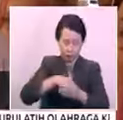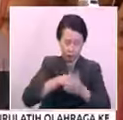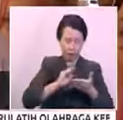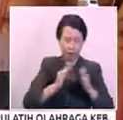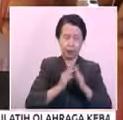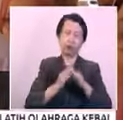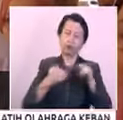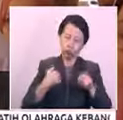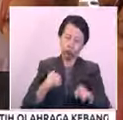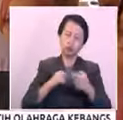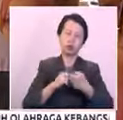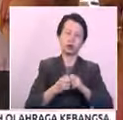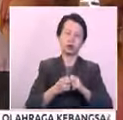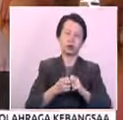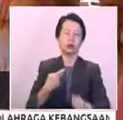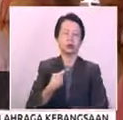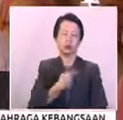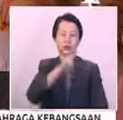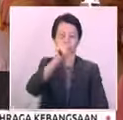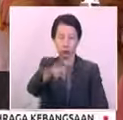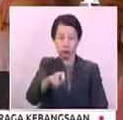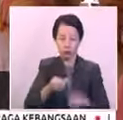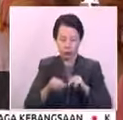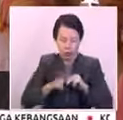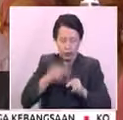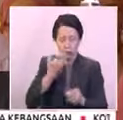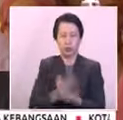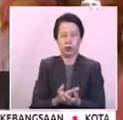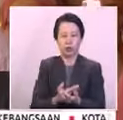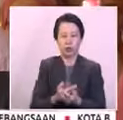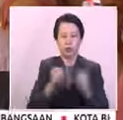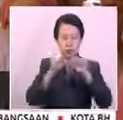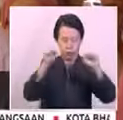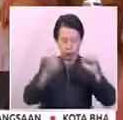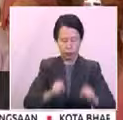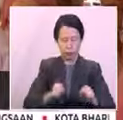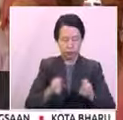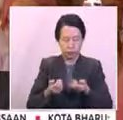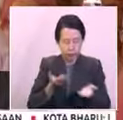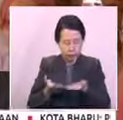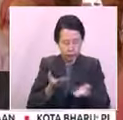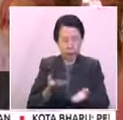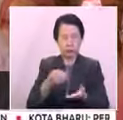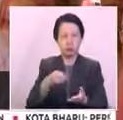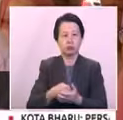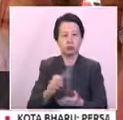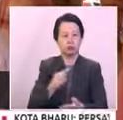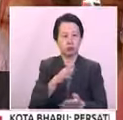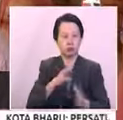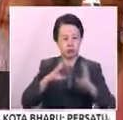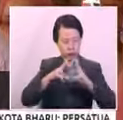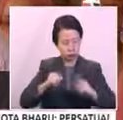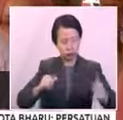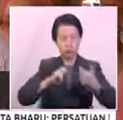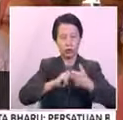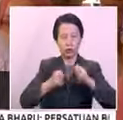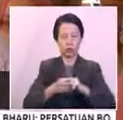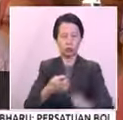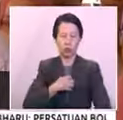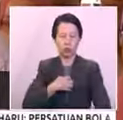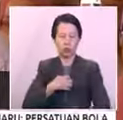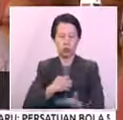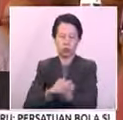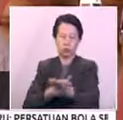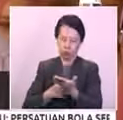Kepada saya, apa yang penting adalah kita perlu menambah baik sistem dalam mana kita ini menangani masalah ataupun aduan